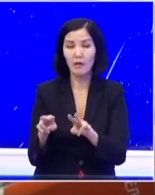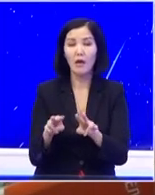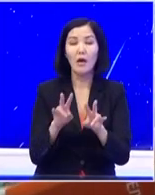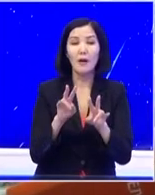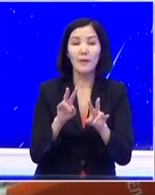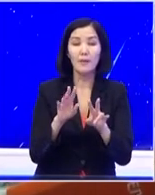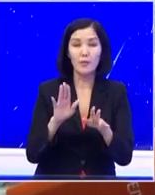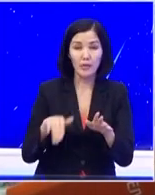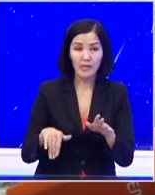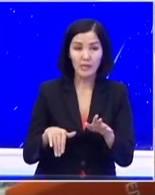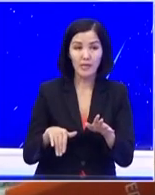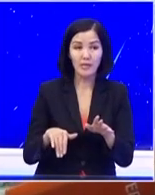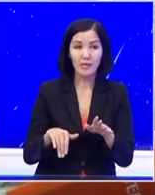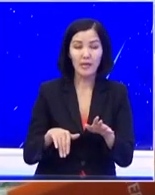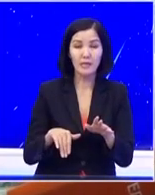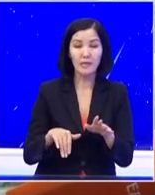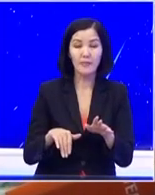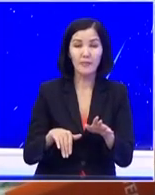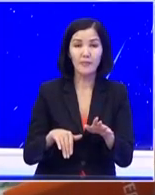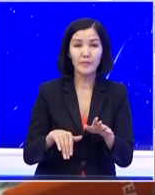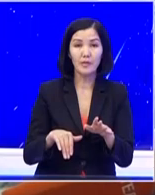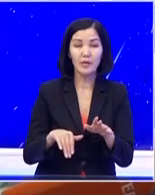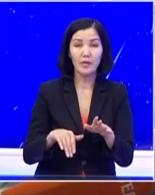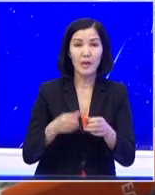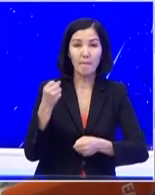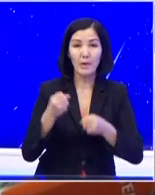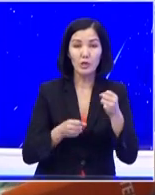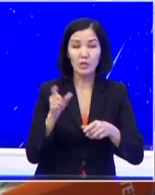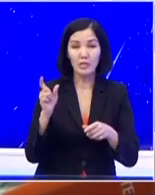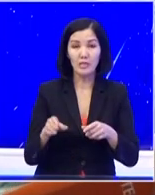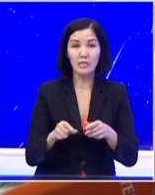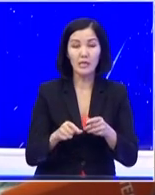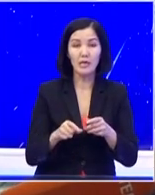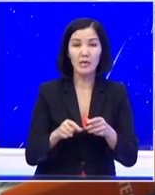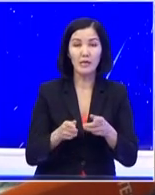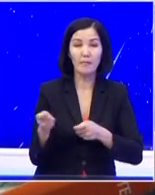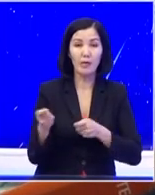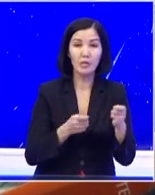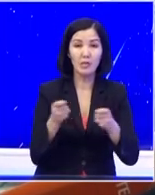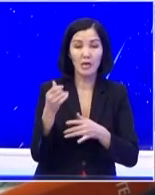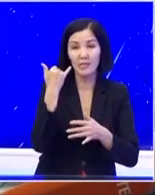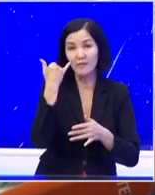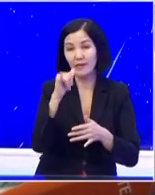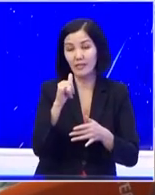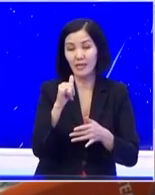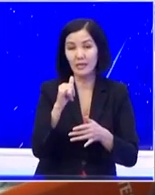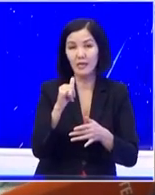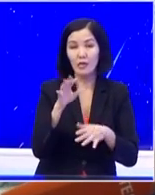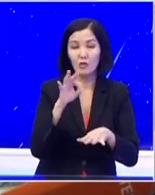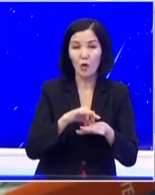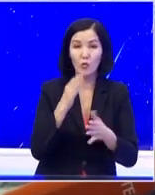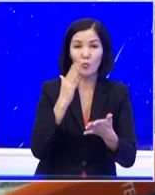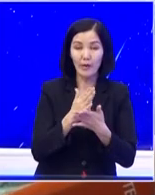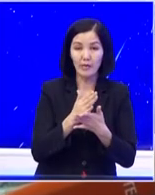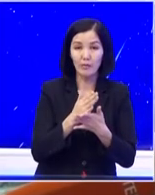жаңағы жолсерік өзінің жаңа машинистке және пойыздың басшылығына хабар береді, осындай жағдай орын алғанда. Олар